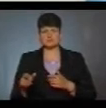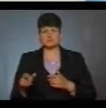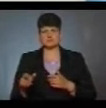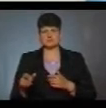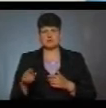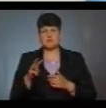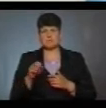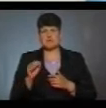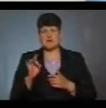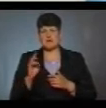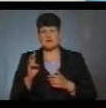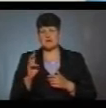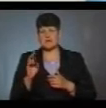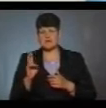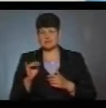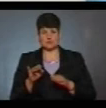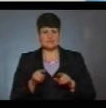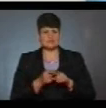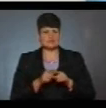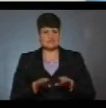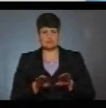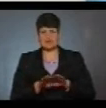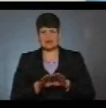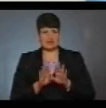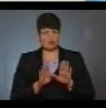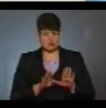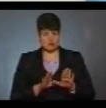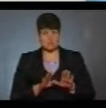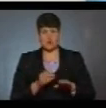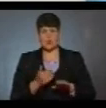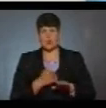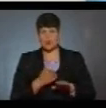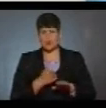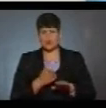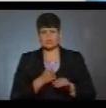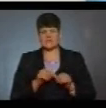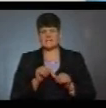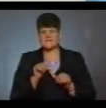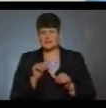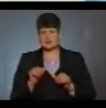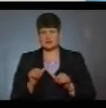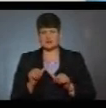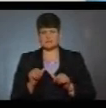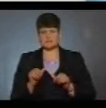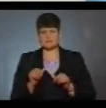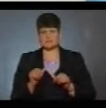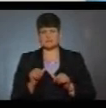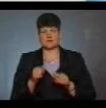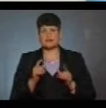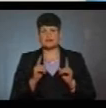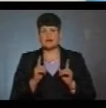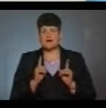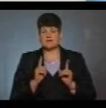в маркетингу це прирівнюється, скажімо так, тобто хоче виокремитись з-поміж маси. І